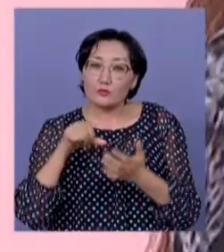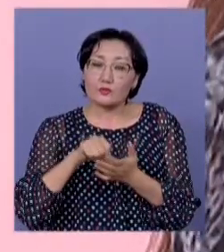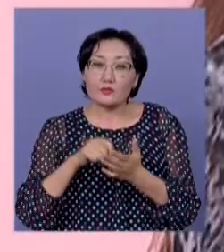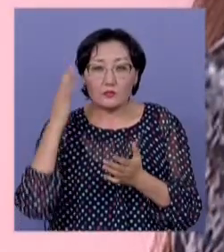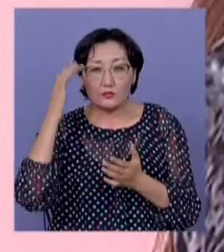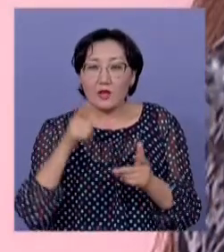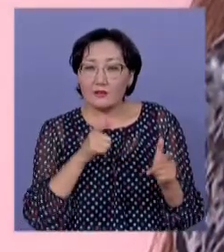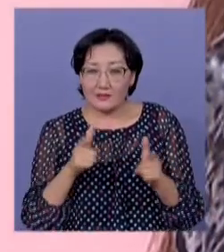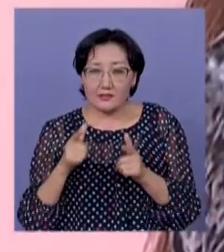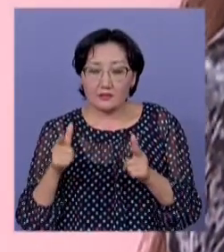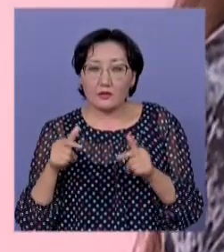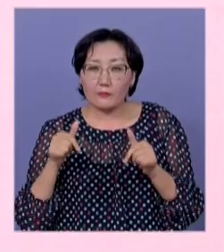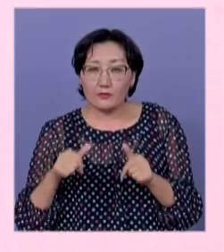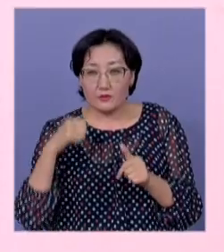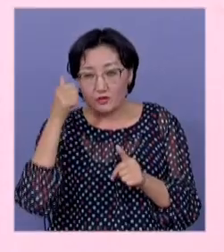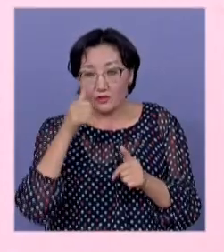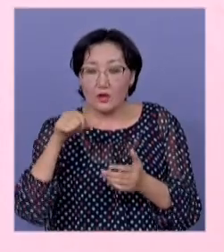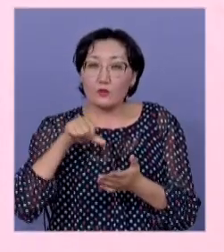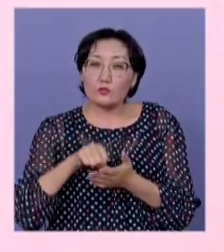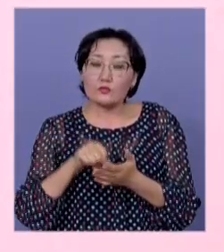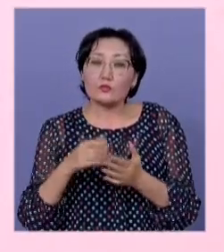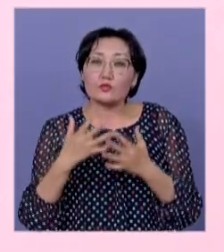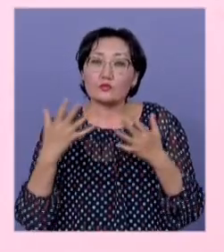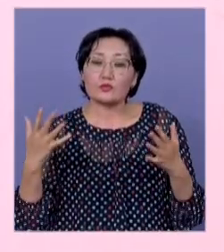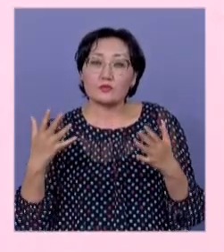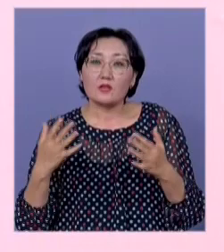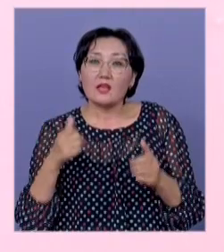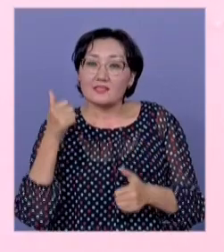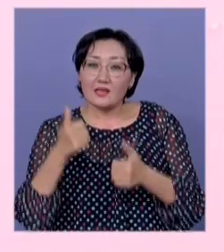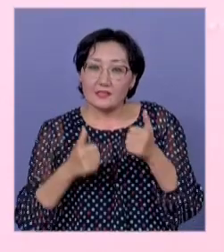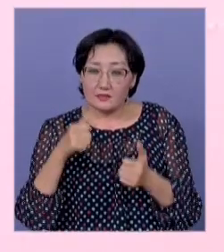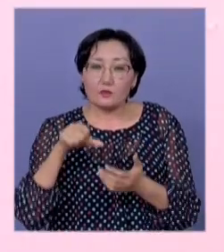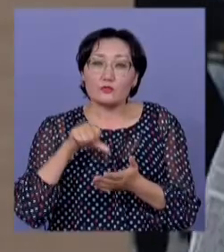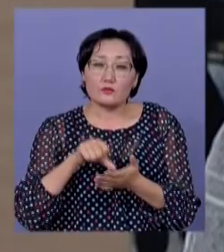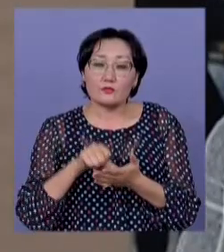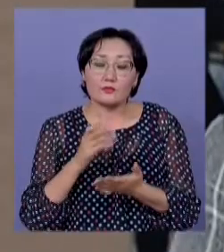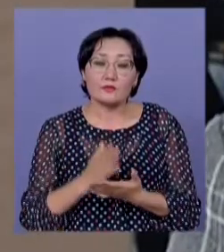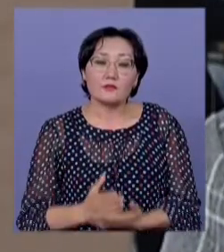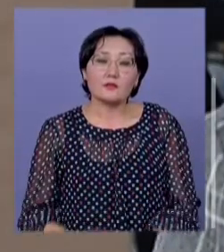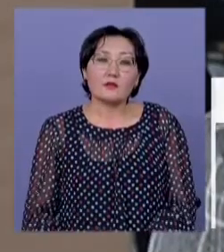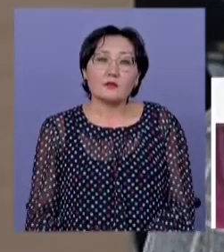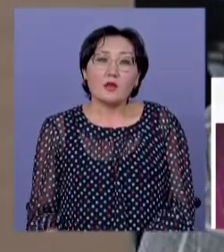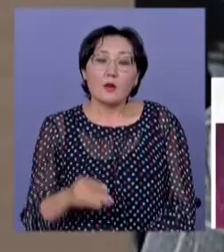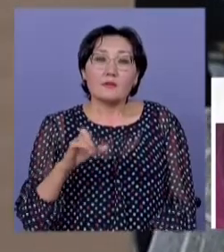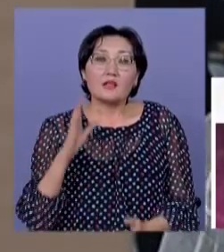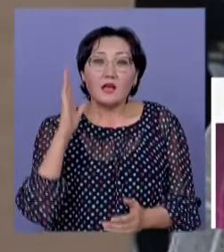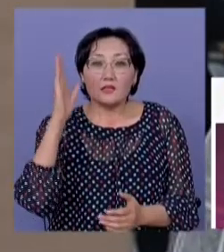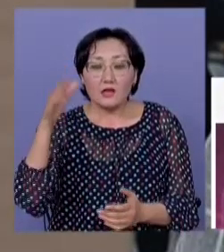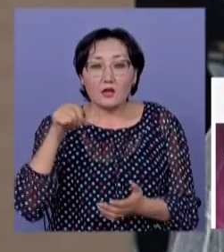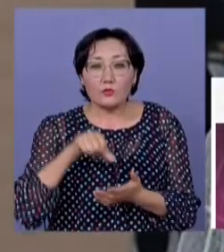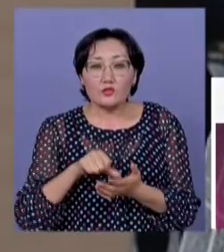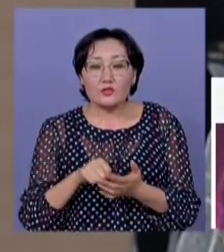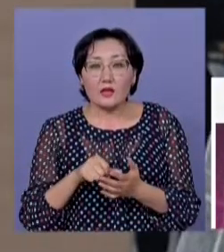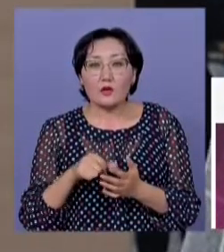Дайындалып асыға күтетін. Биыл міне сәті түсіп, осындай үлкен деңгейдегі сайысқа жолдама алып отыр. Мирасты алдағы болатын бала даусы